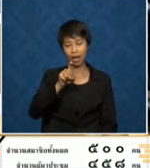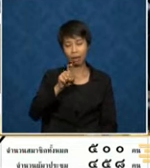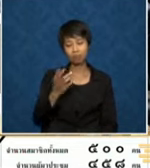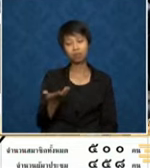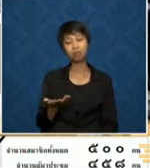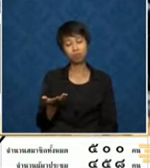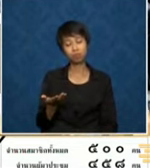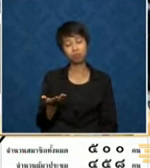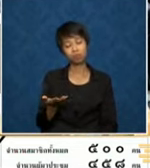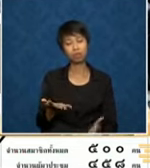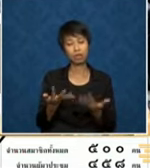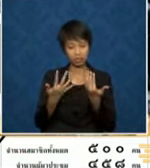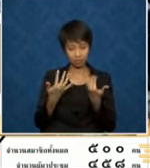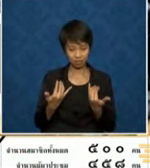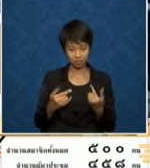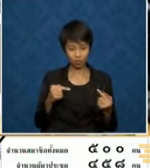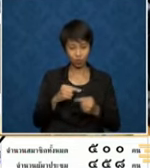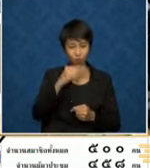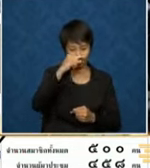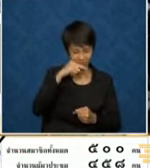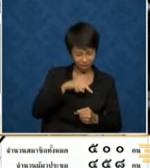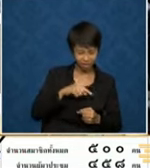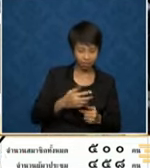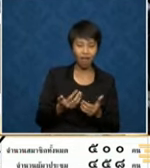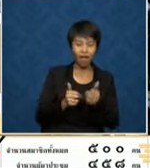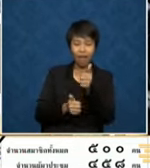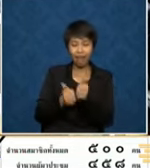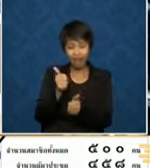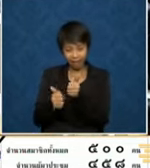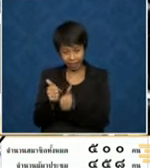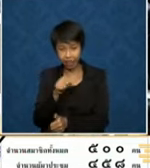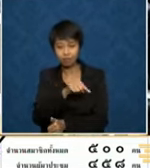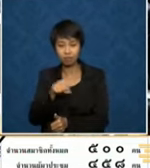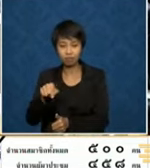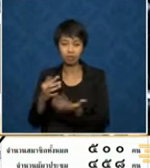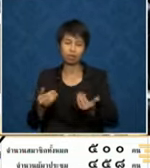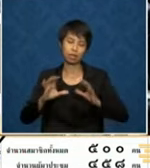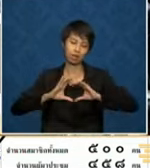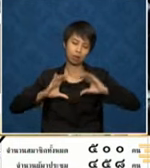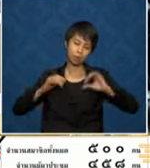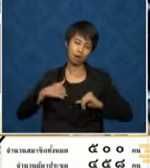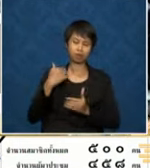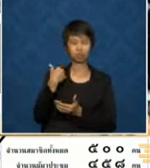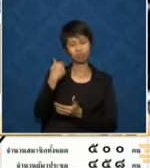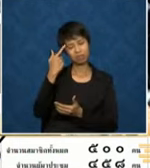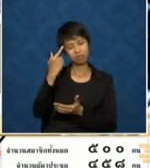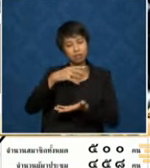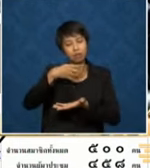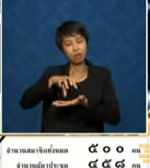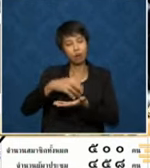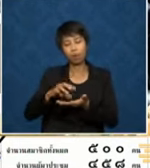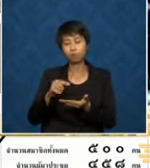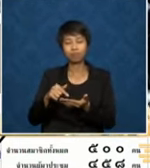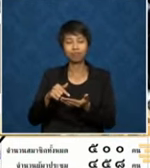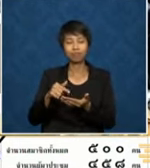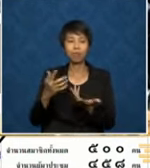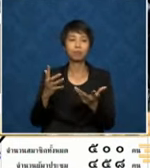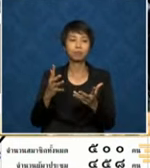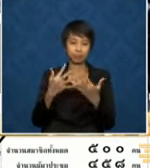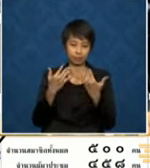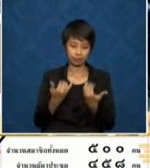นี้เรื่องของความสามารถในการแข่งขันซึ่งดูเหมือนกับว่ารัฐบาลนี้จะไม่ค่อยพูดถึงเลยในที่ไหนเลยก็ตามเนี่ยเว